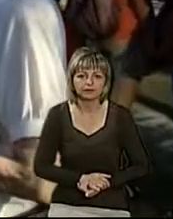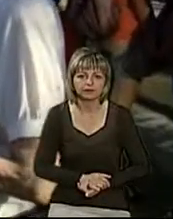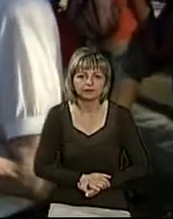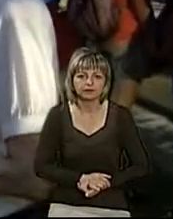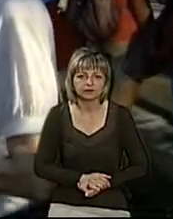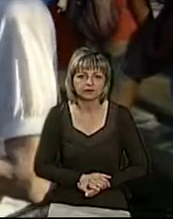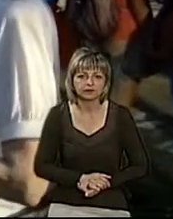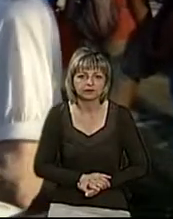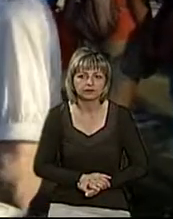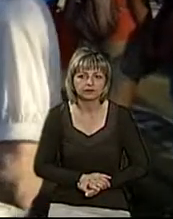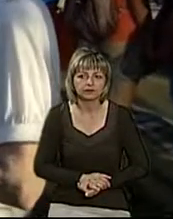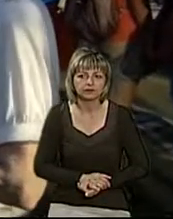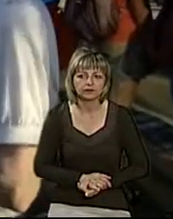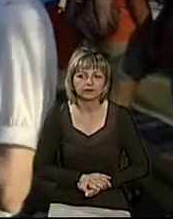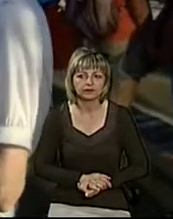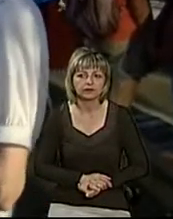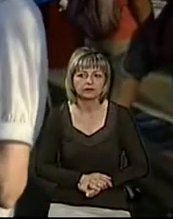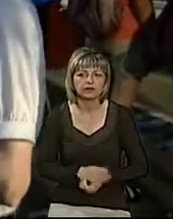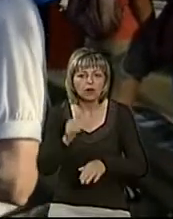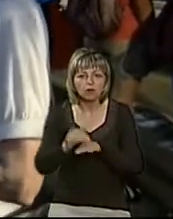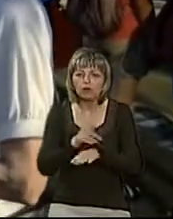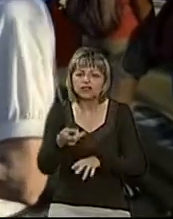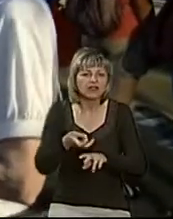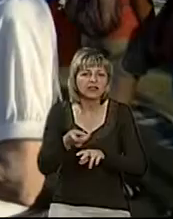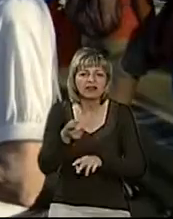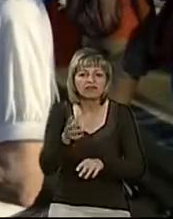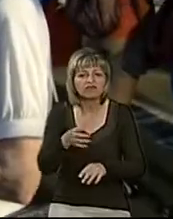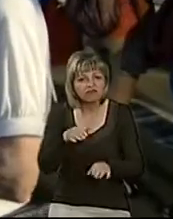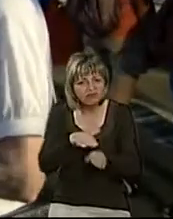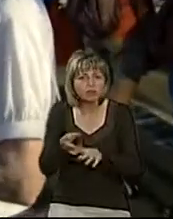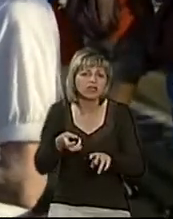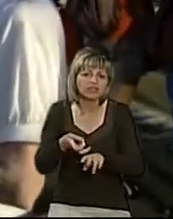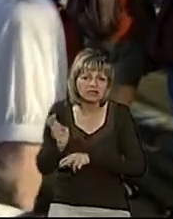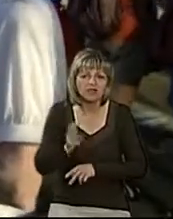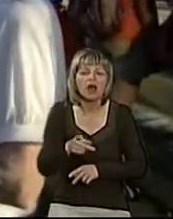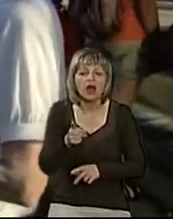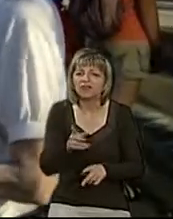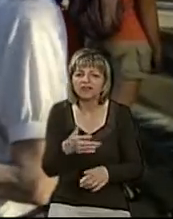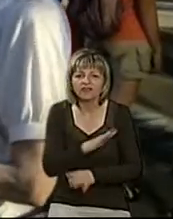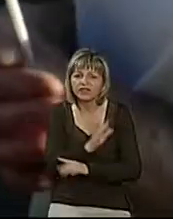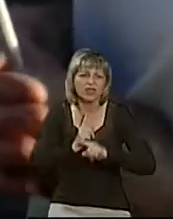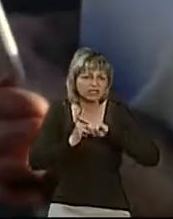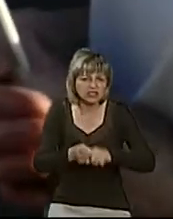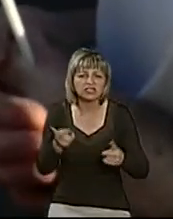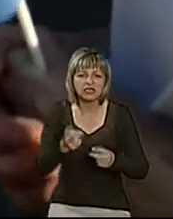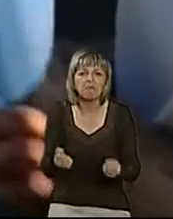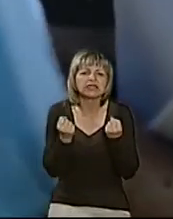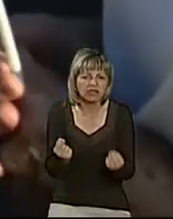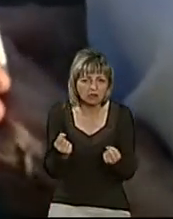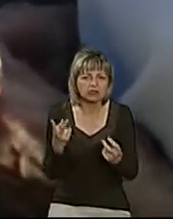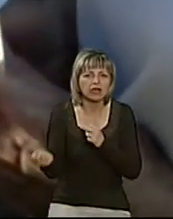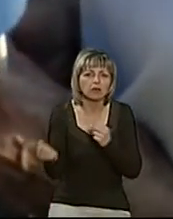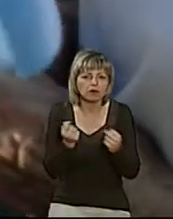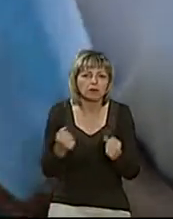але кримчани тримаються, не здаються так, як і українці. І треба разом триматися, боротися. І ми